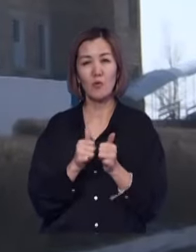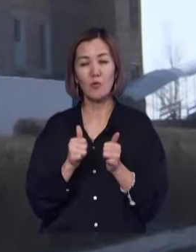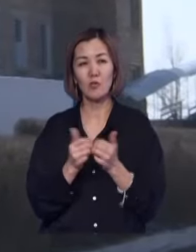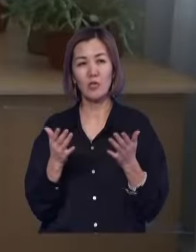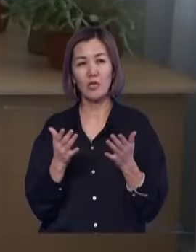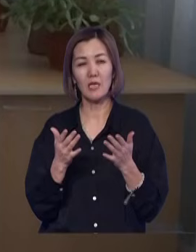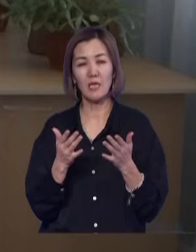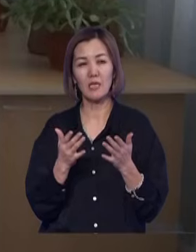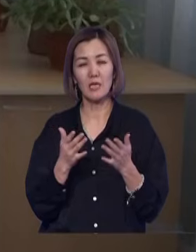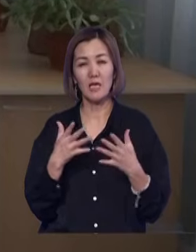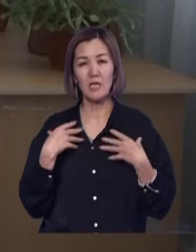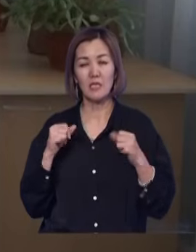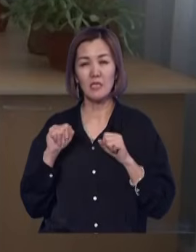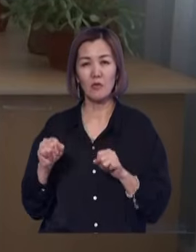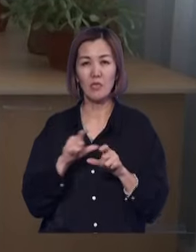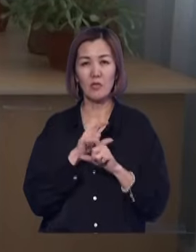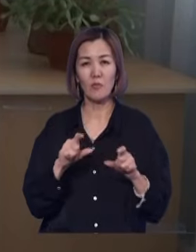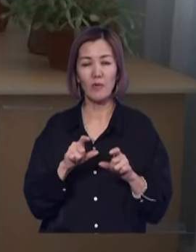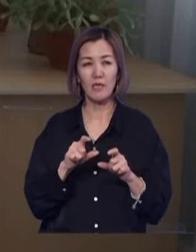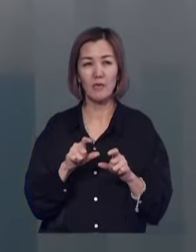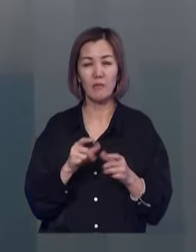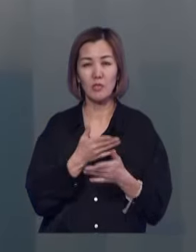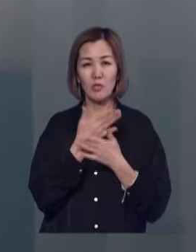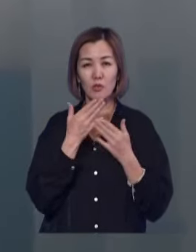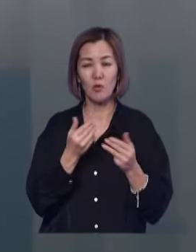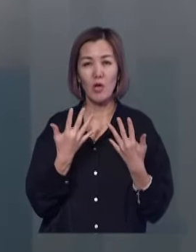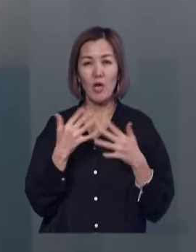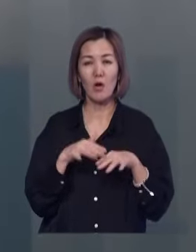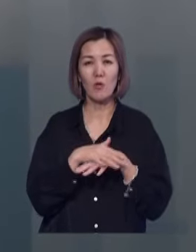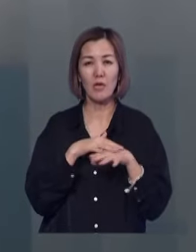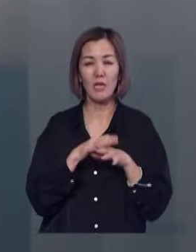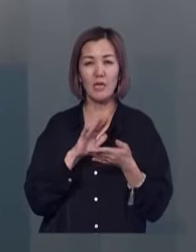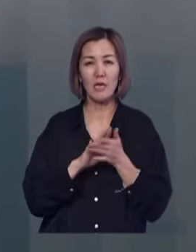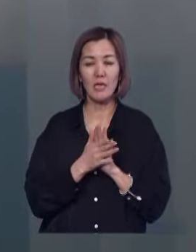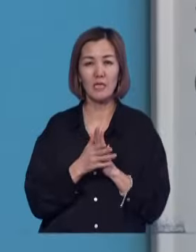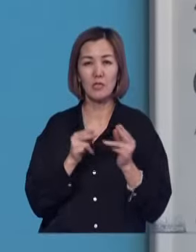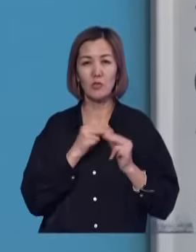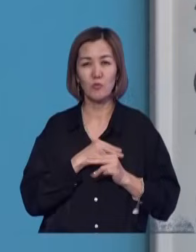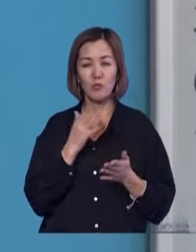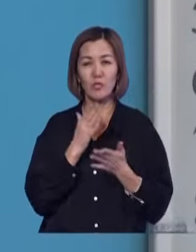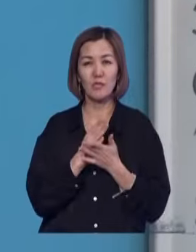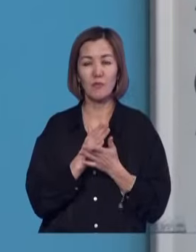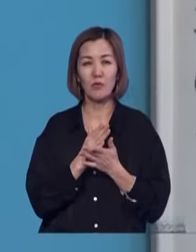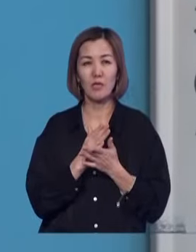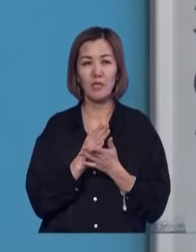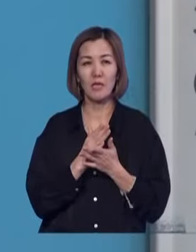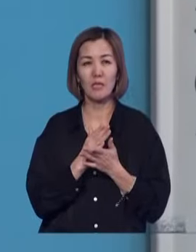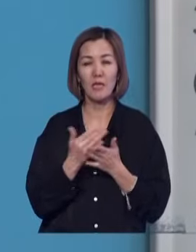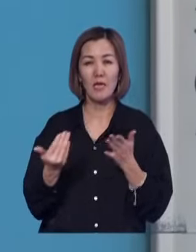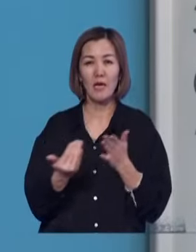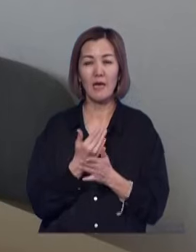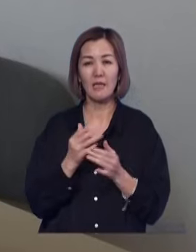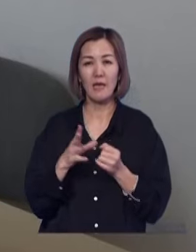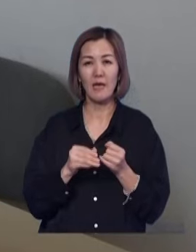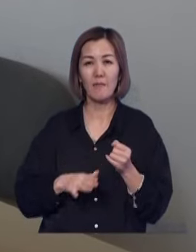Желторанға ауылында денсаулық сақтау мекемесінің жеке ғимараты жоқ. Ауылдықтар ақылдаса келе жұмыс істеп тұрған амбулаторияға аймақтық мәртебесін қайтаруды